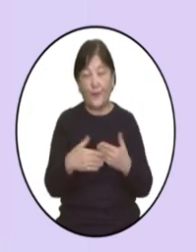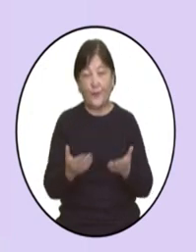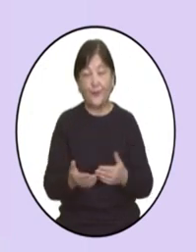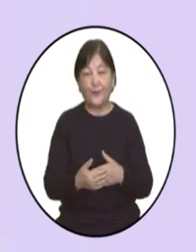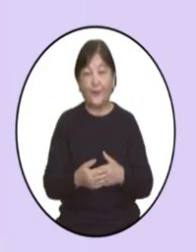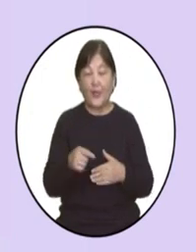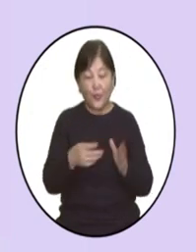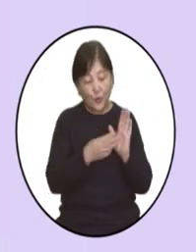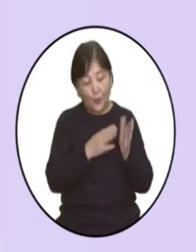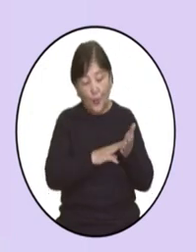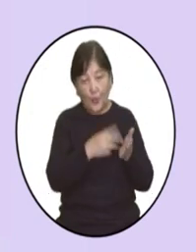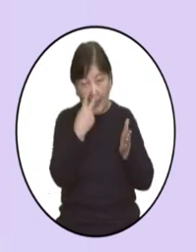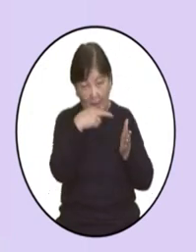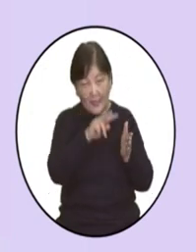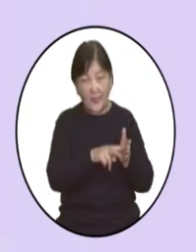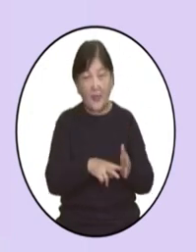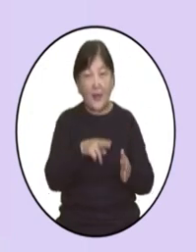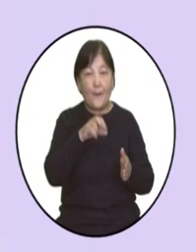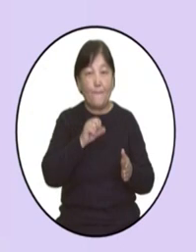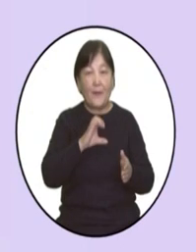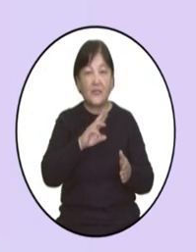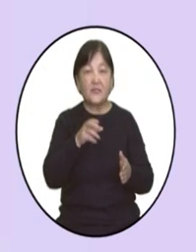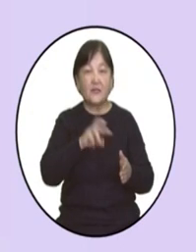томьёоны паскал руу шилжүүлэхэд